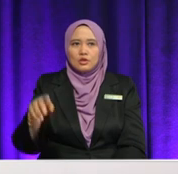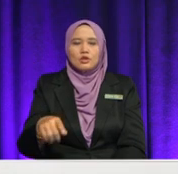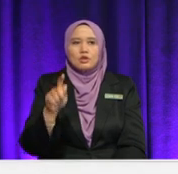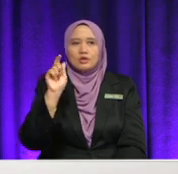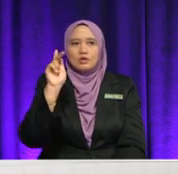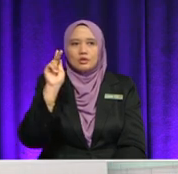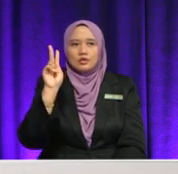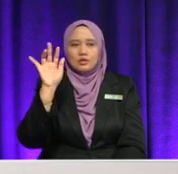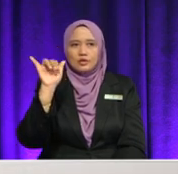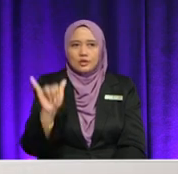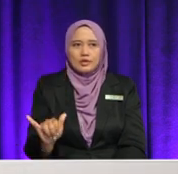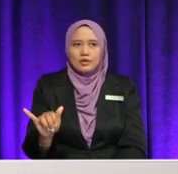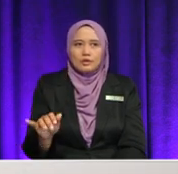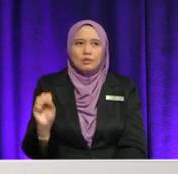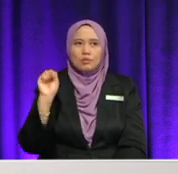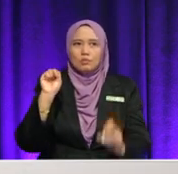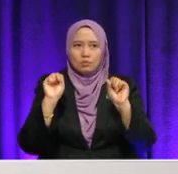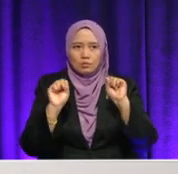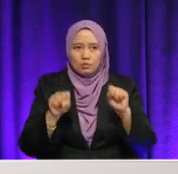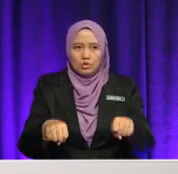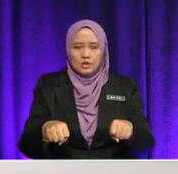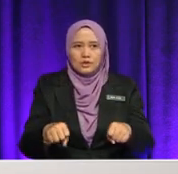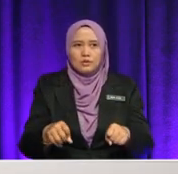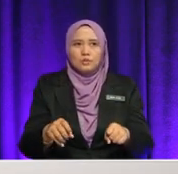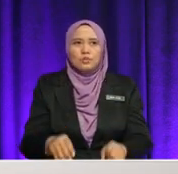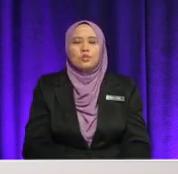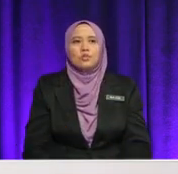keempat menikmati kemajuan bersama lengkap